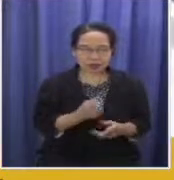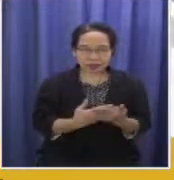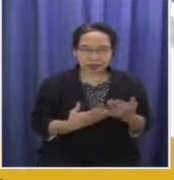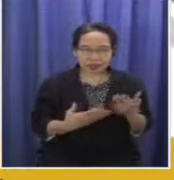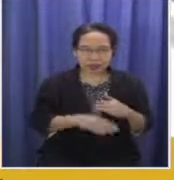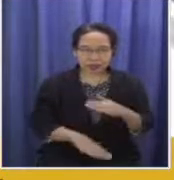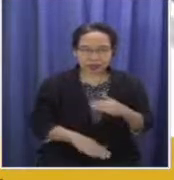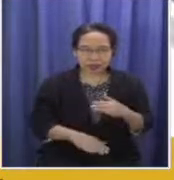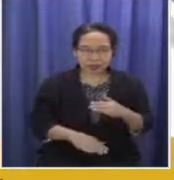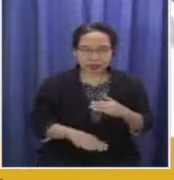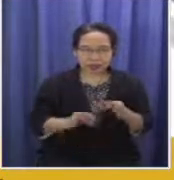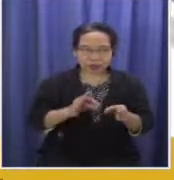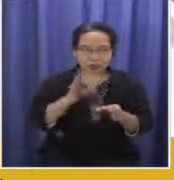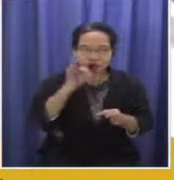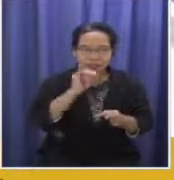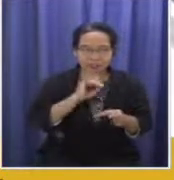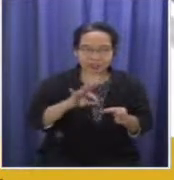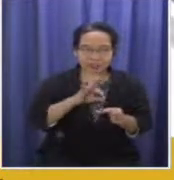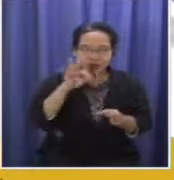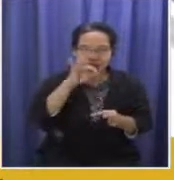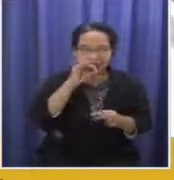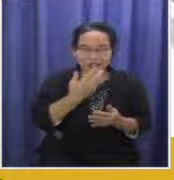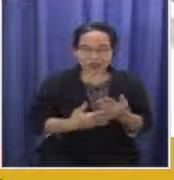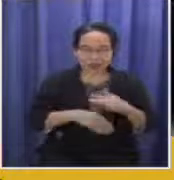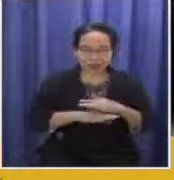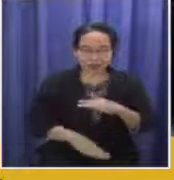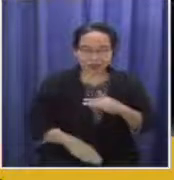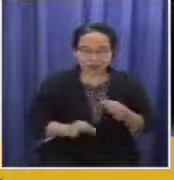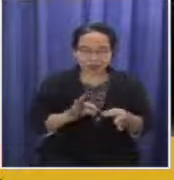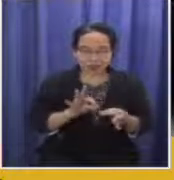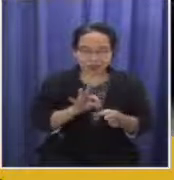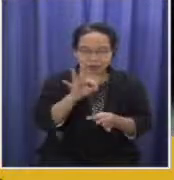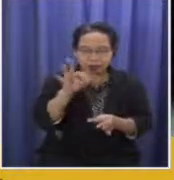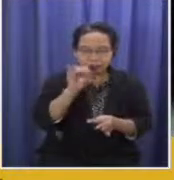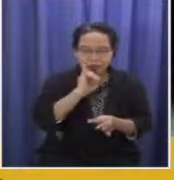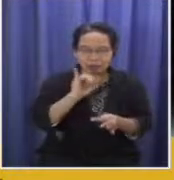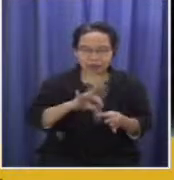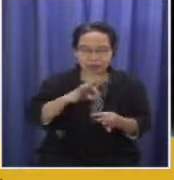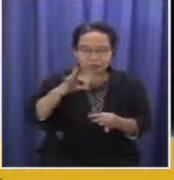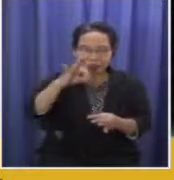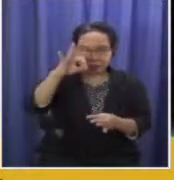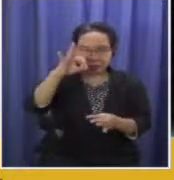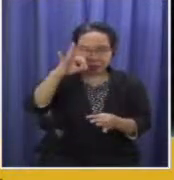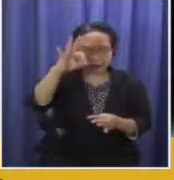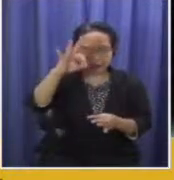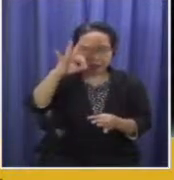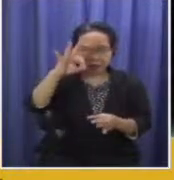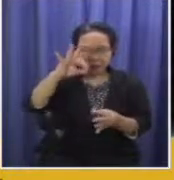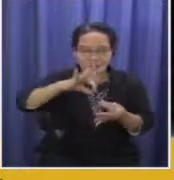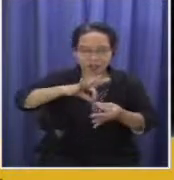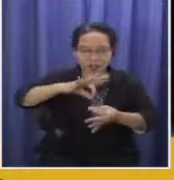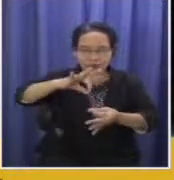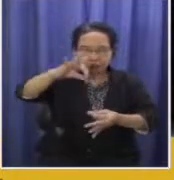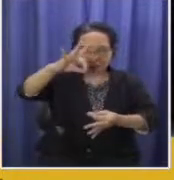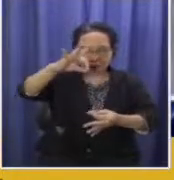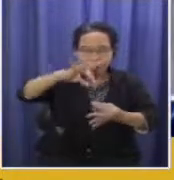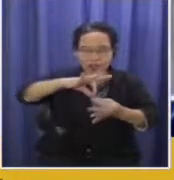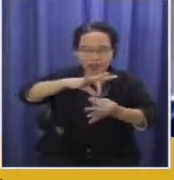Something born of a spirit is a spirit. भनेपछि केही कुरा आत्माबाट जन्मिएको हो भने आत्मा नै